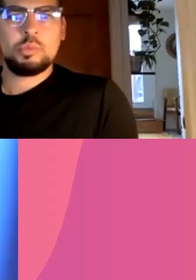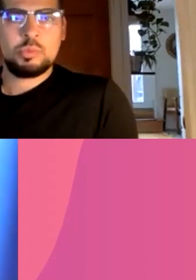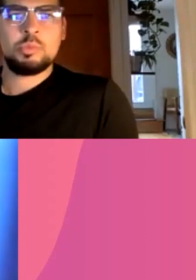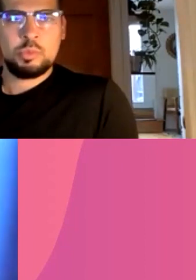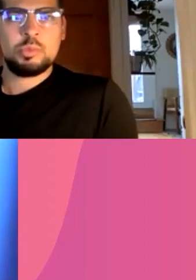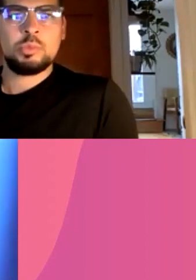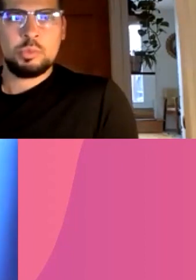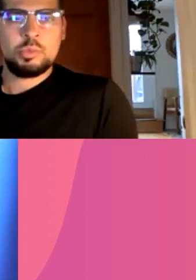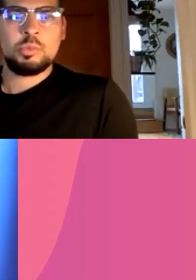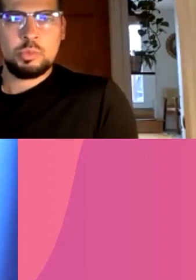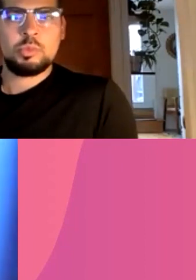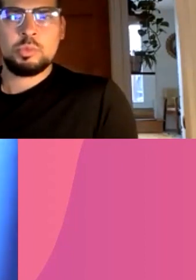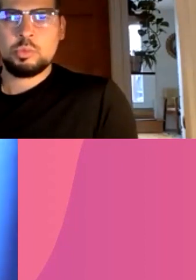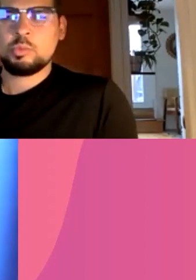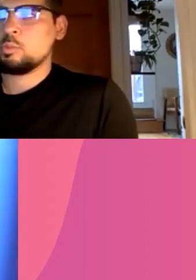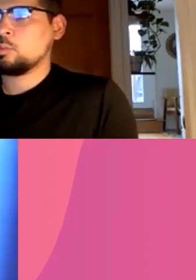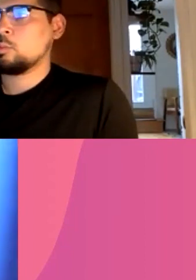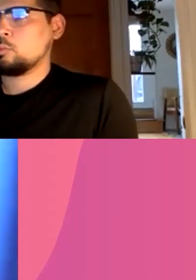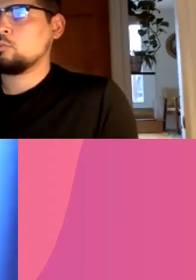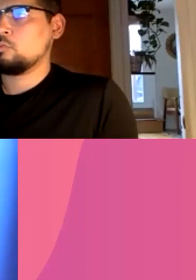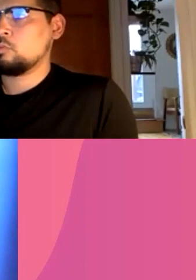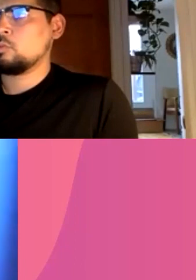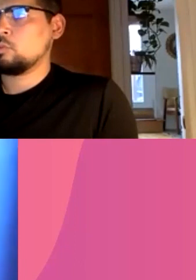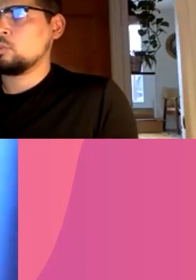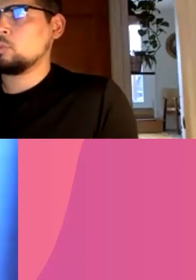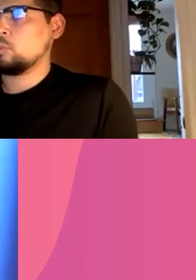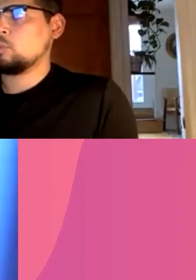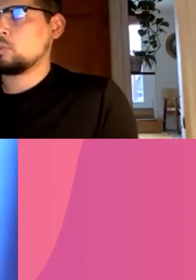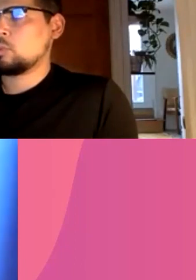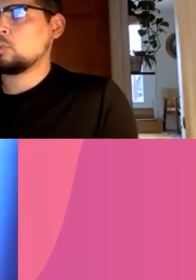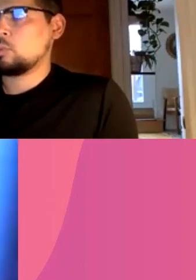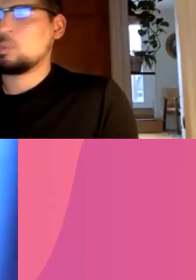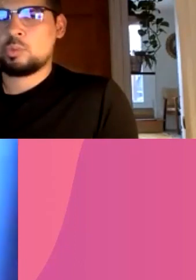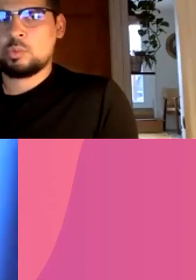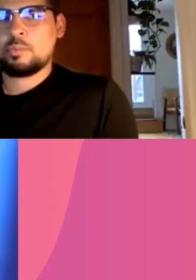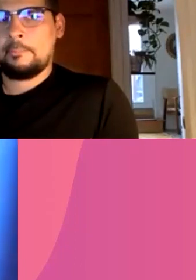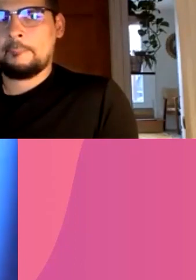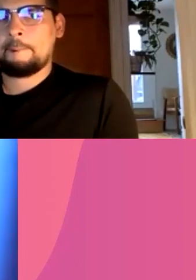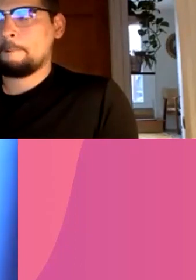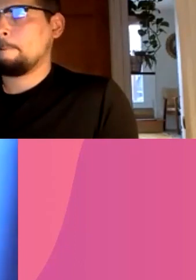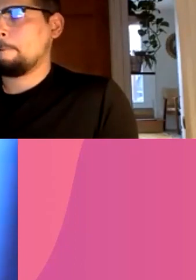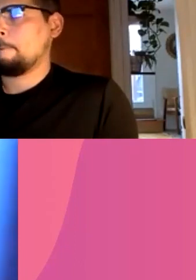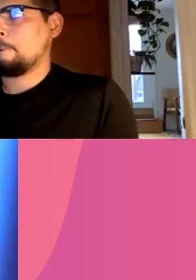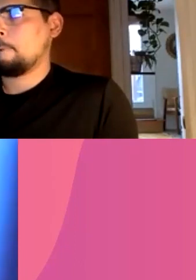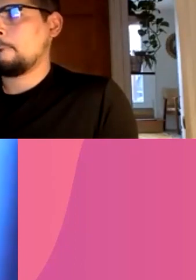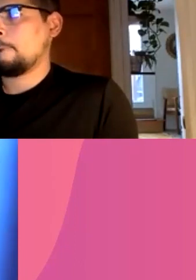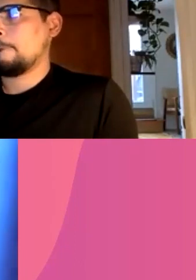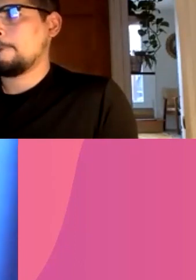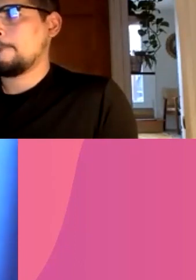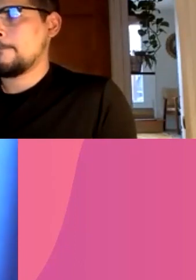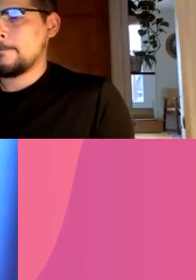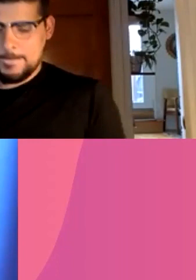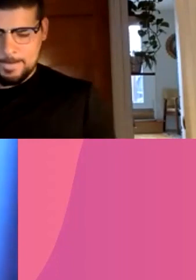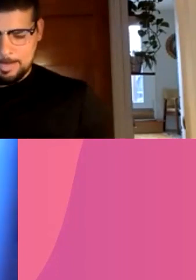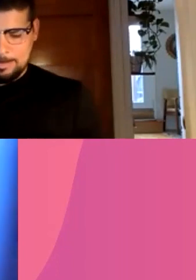quelqu'un comment on a été traité, comment ce système, système juridique, et